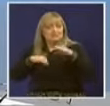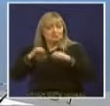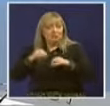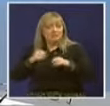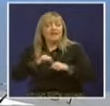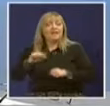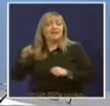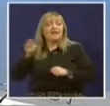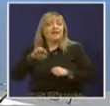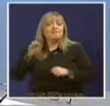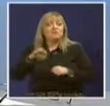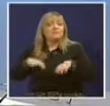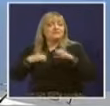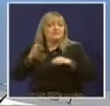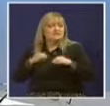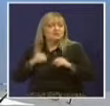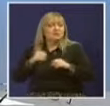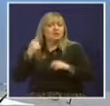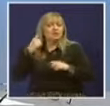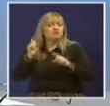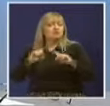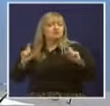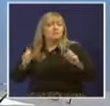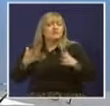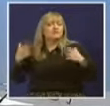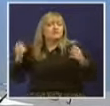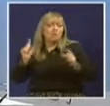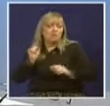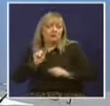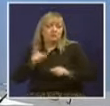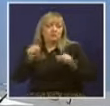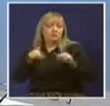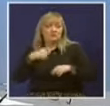по-малко. Но много интересно и за мен необяснимо тази година, т.е.